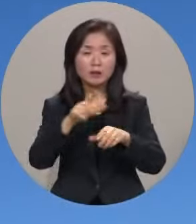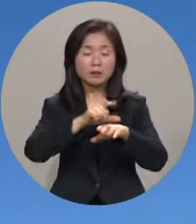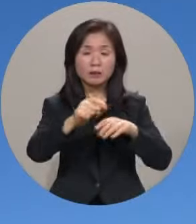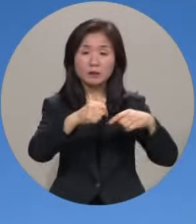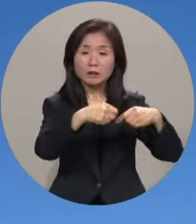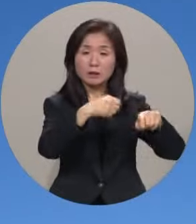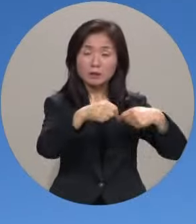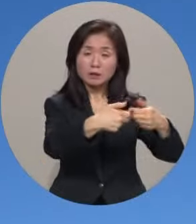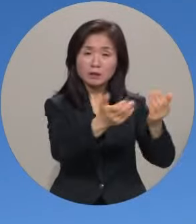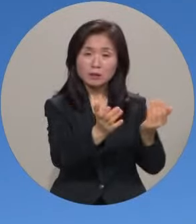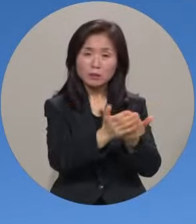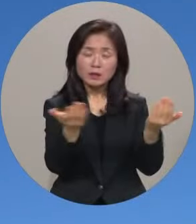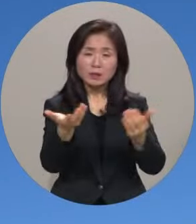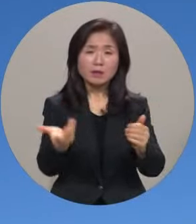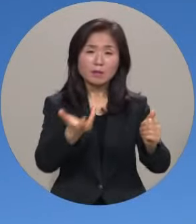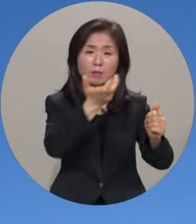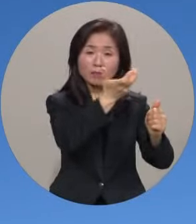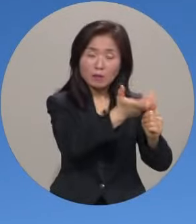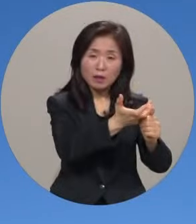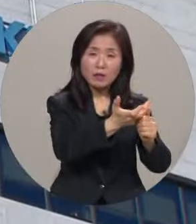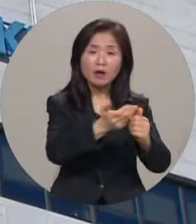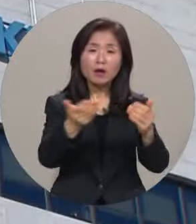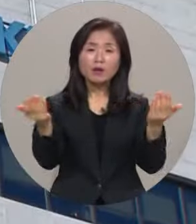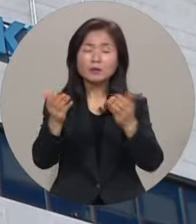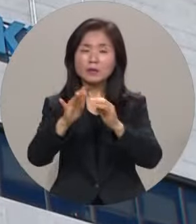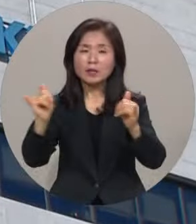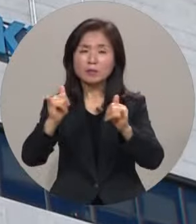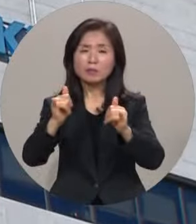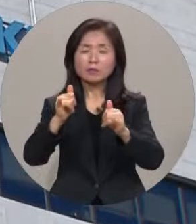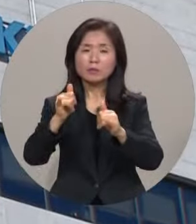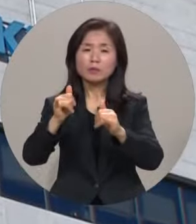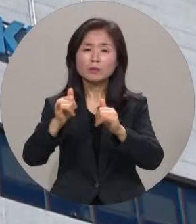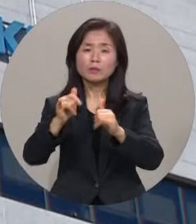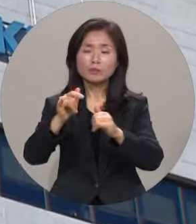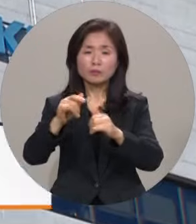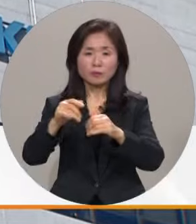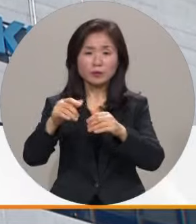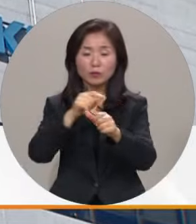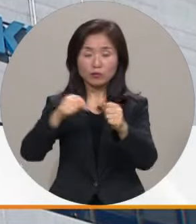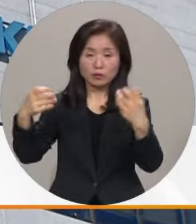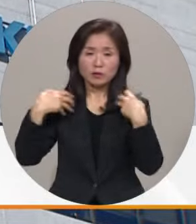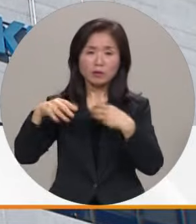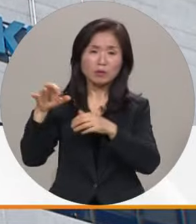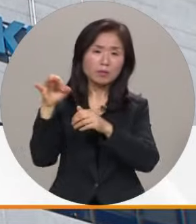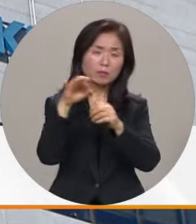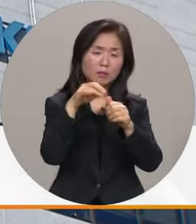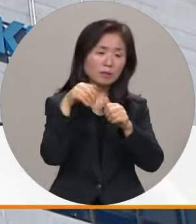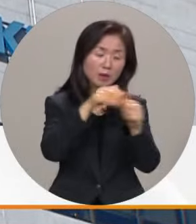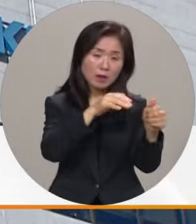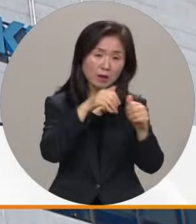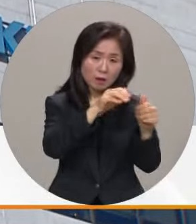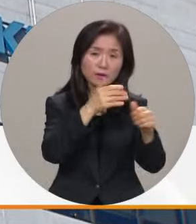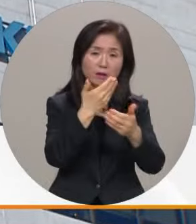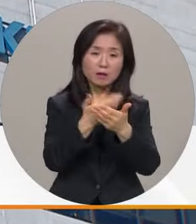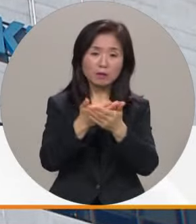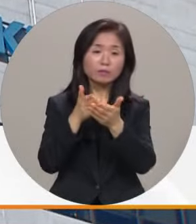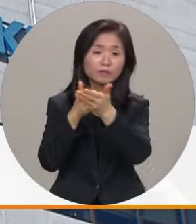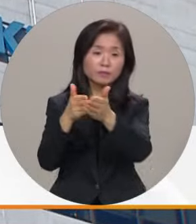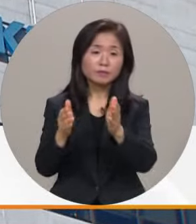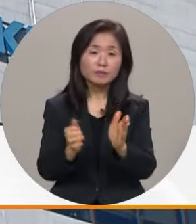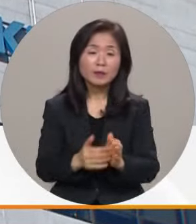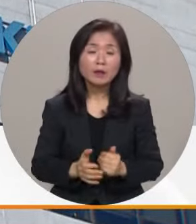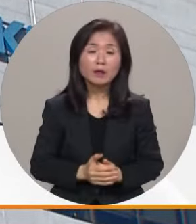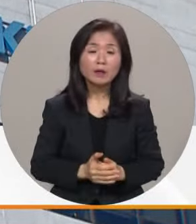인력을 교육청에서 파견해 달라 요구도 나옵니다 큰 학교가 아닌 학교에 대해서 이제 담당하게 하는 그런